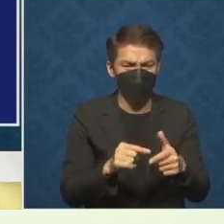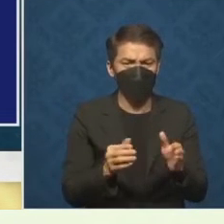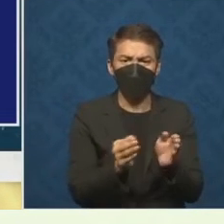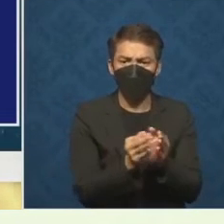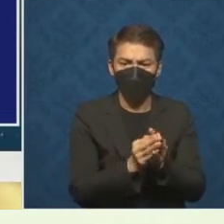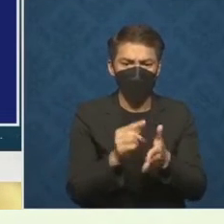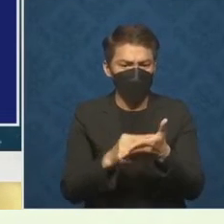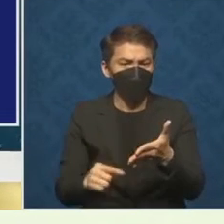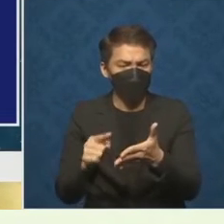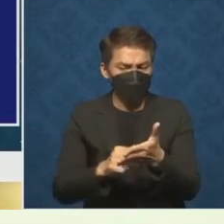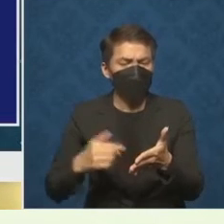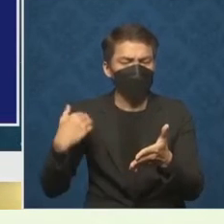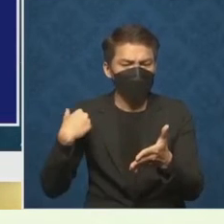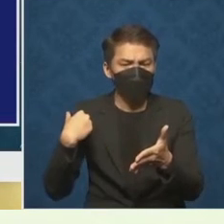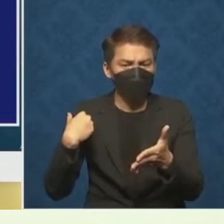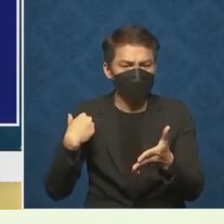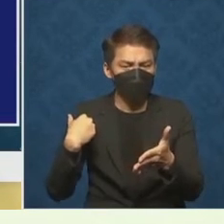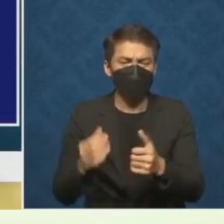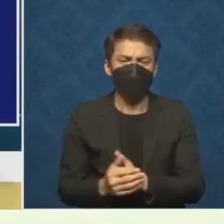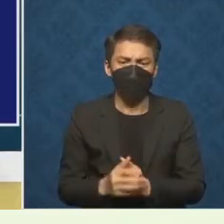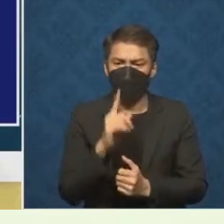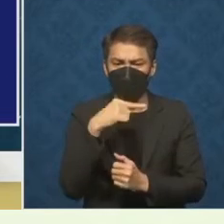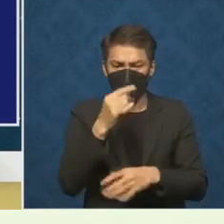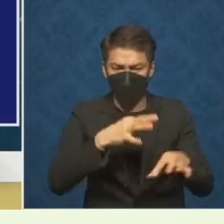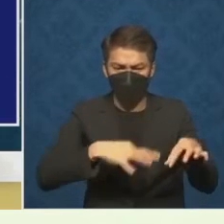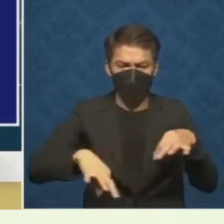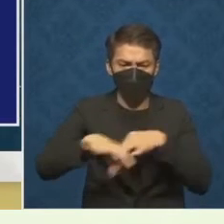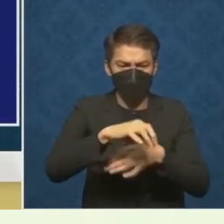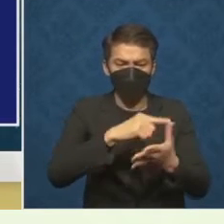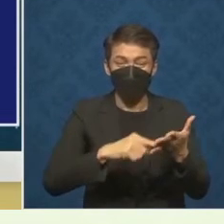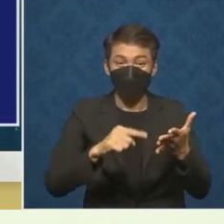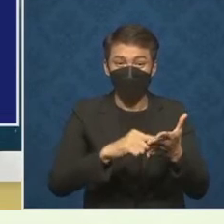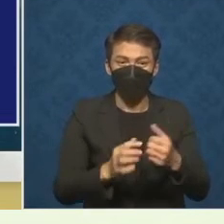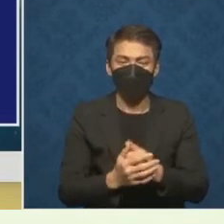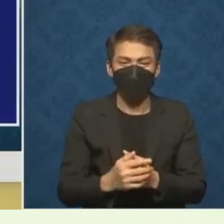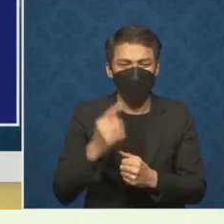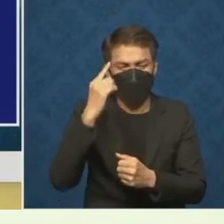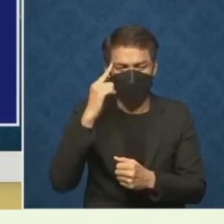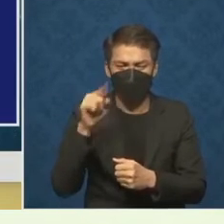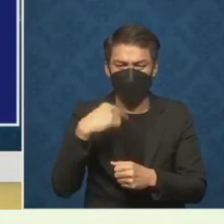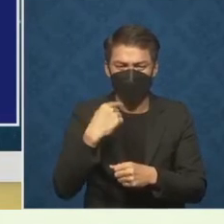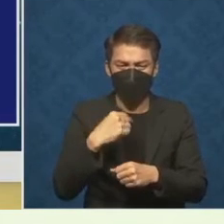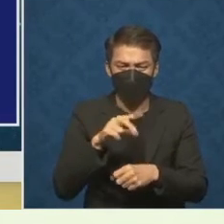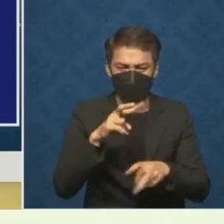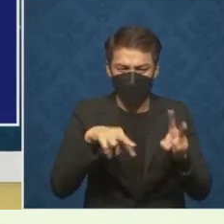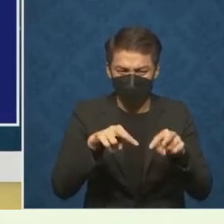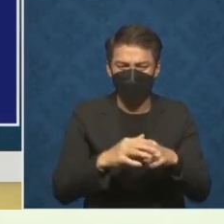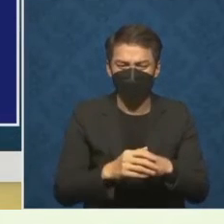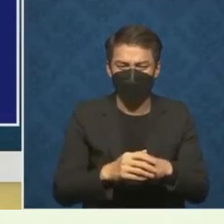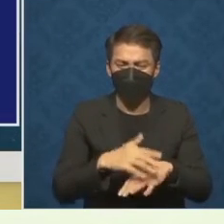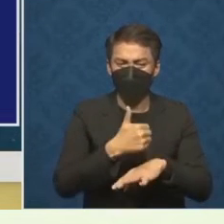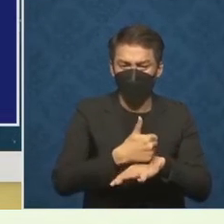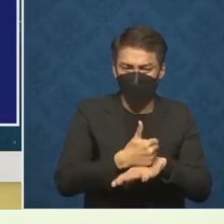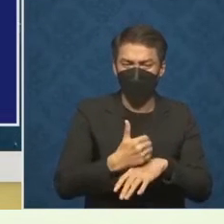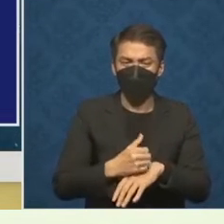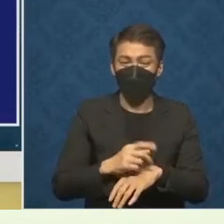ากฏอยู่ใครจะลงแทนผมไม่รู้มันก็ไอ้คนคุมหน่วยนะครับไอ้กำนันผู้ใหญ่บ้านอะไรต่างๆเหล่านั้นทั้งเองแต่บอกว่